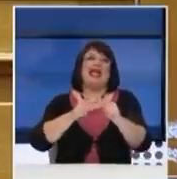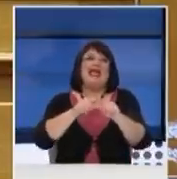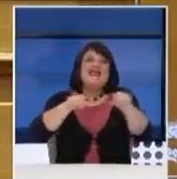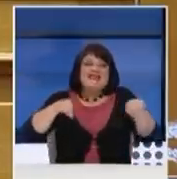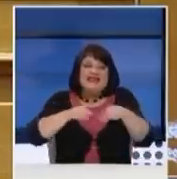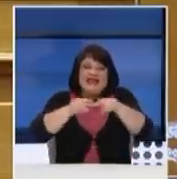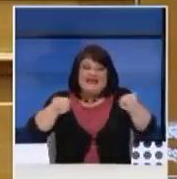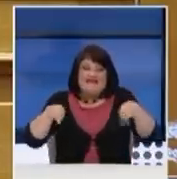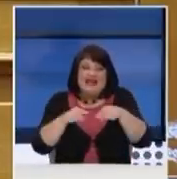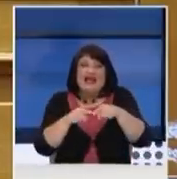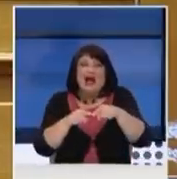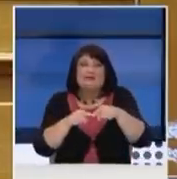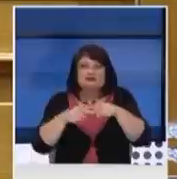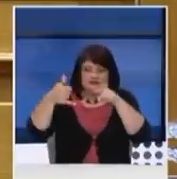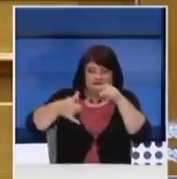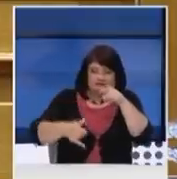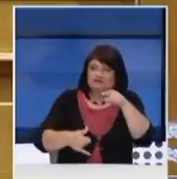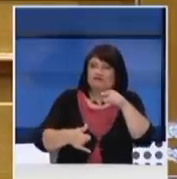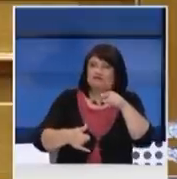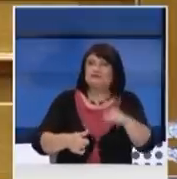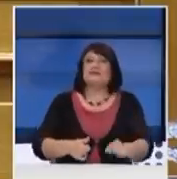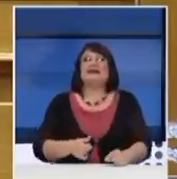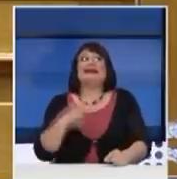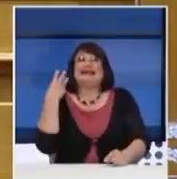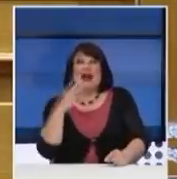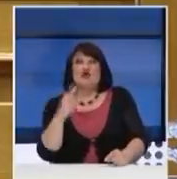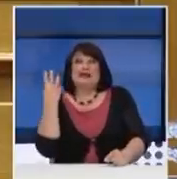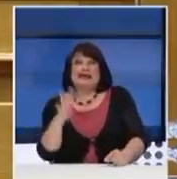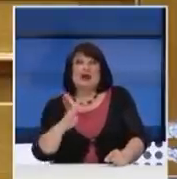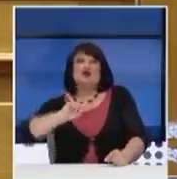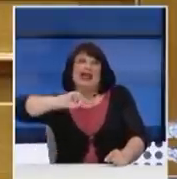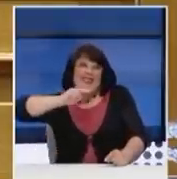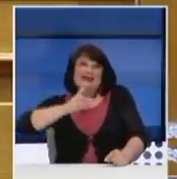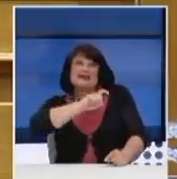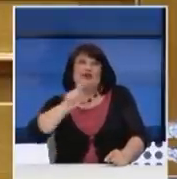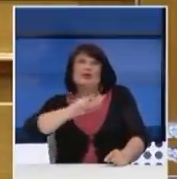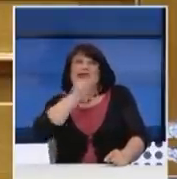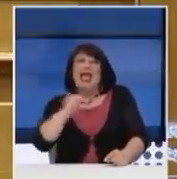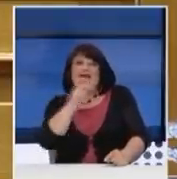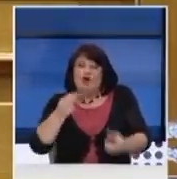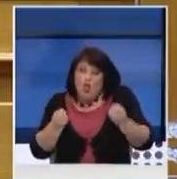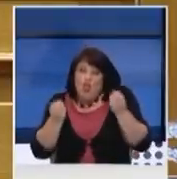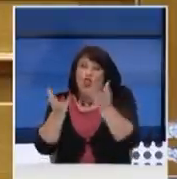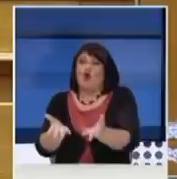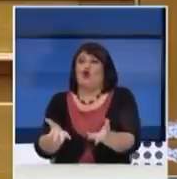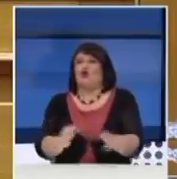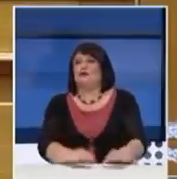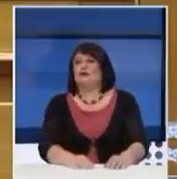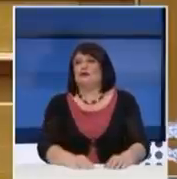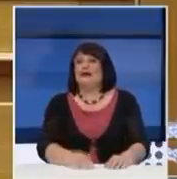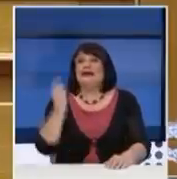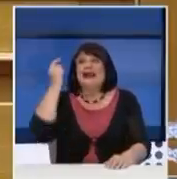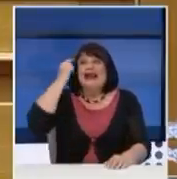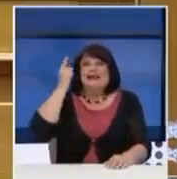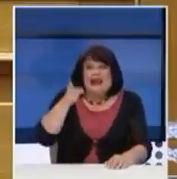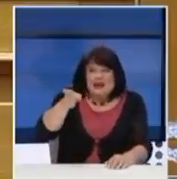δηλαδή 103 κυβικά πόδια, δηλαδή 300 με 400 δις ακαθάριστα ως αξία. Δώσαμε περίπου 70 δις. Για να